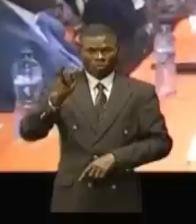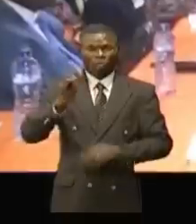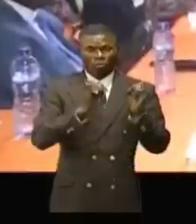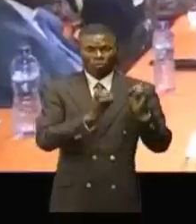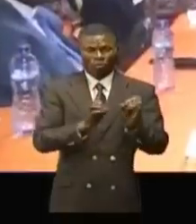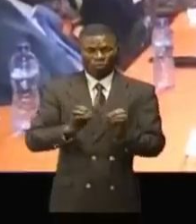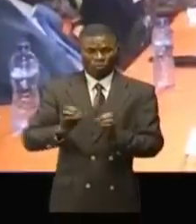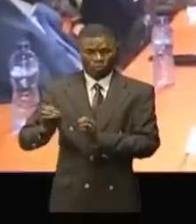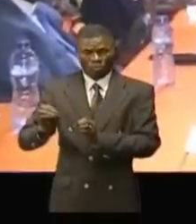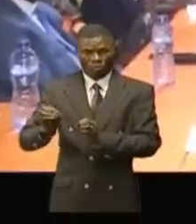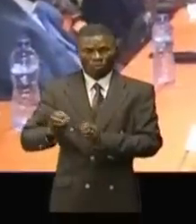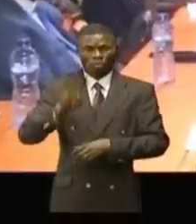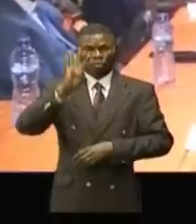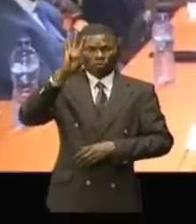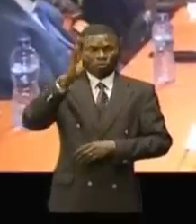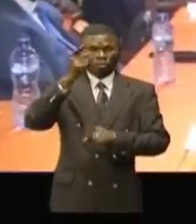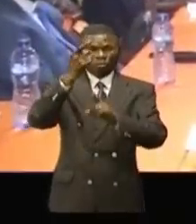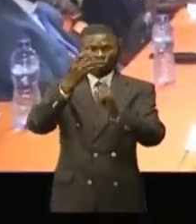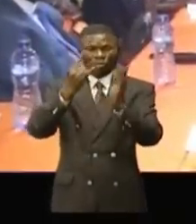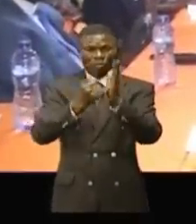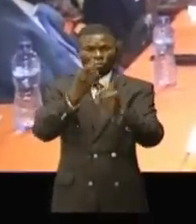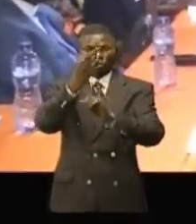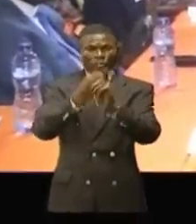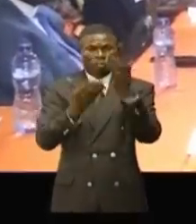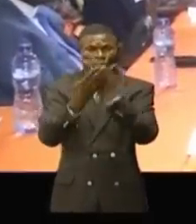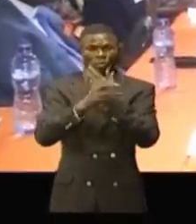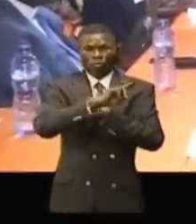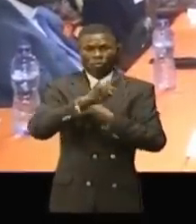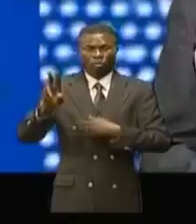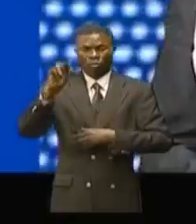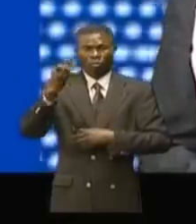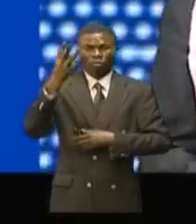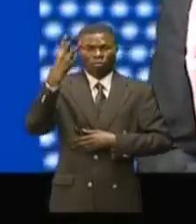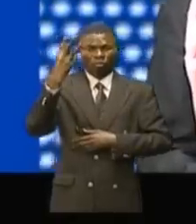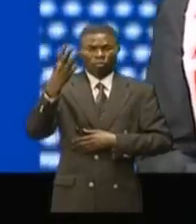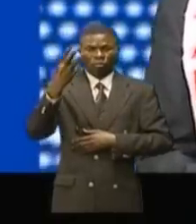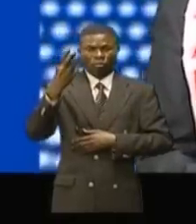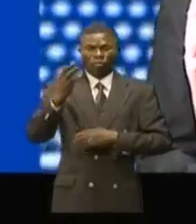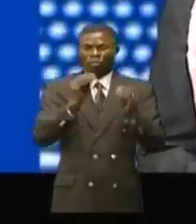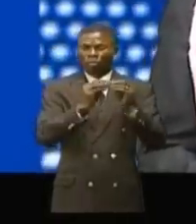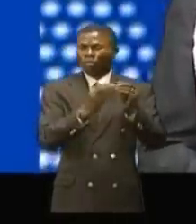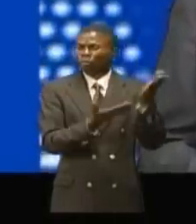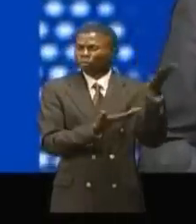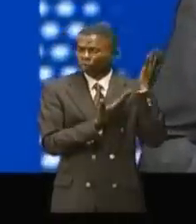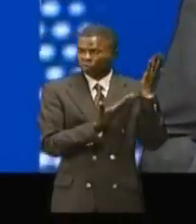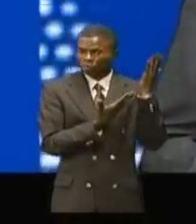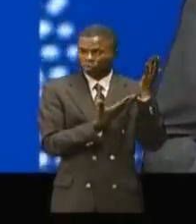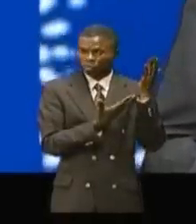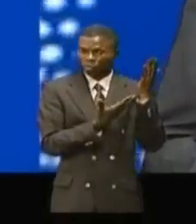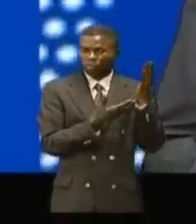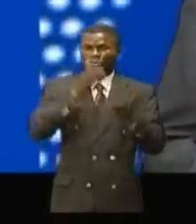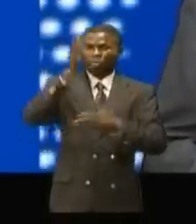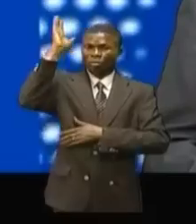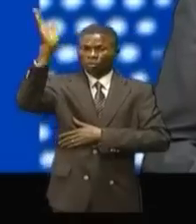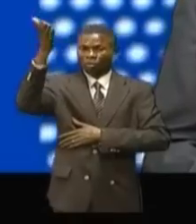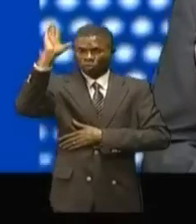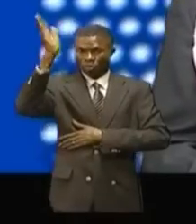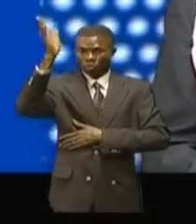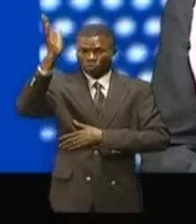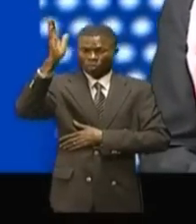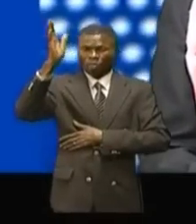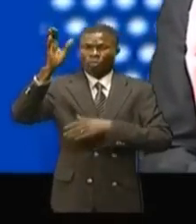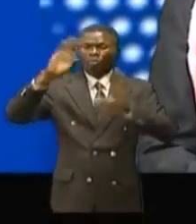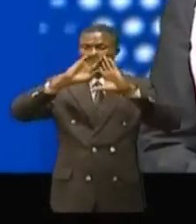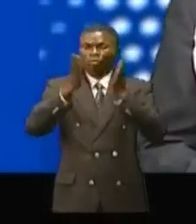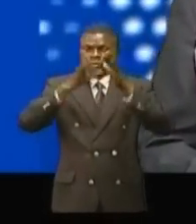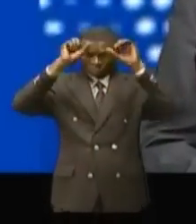présidé jeudi 6 juillet 2023 une importante réunion de la conférence des présidents